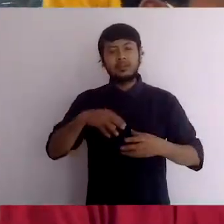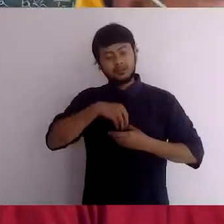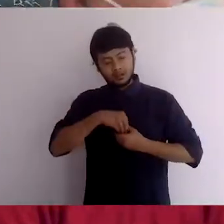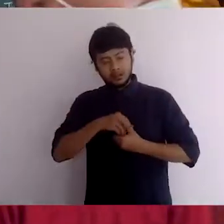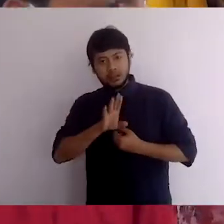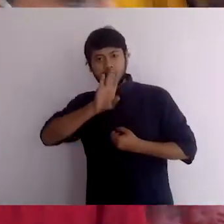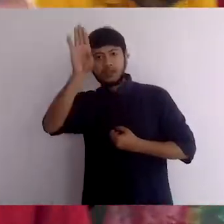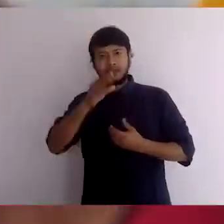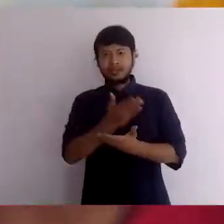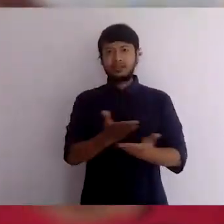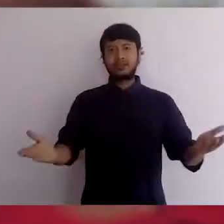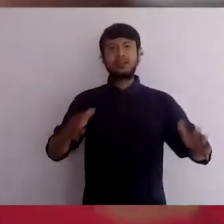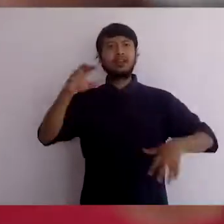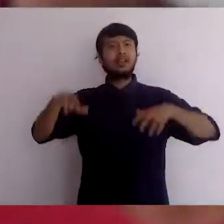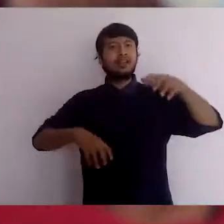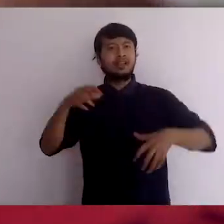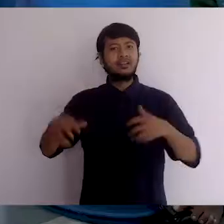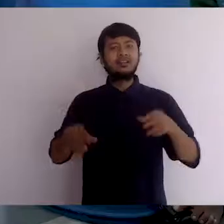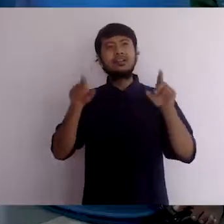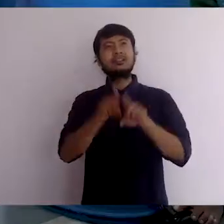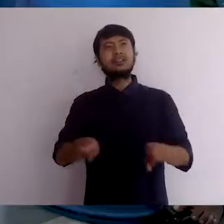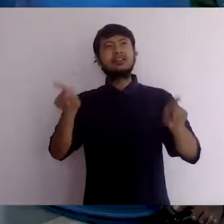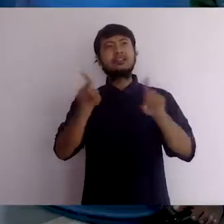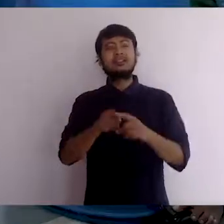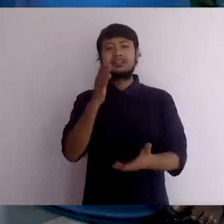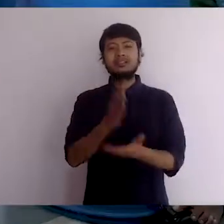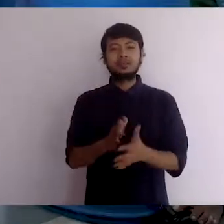यहाँ सब राजा रानी पर जीते जैसे जानवर।